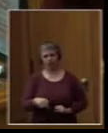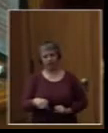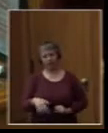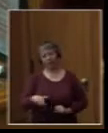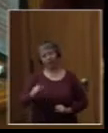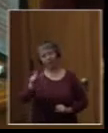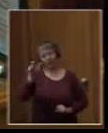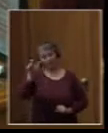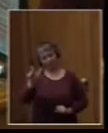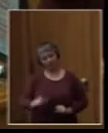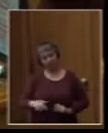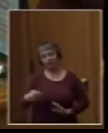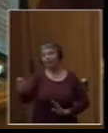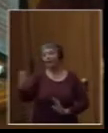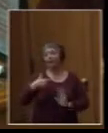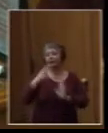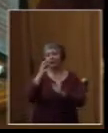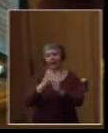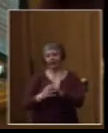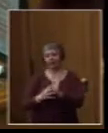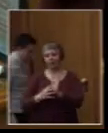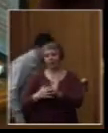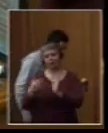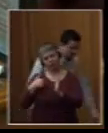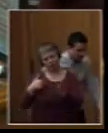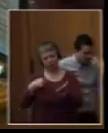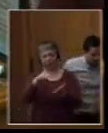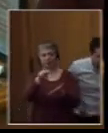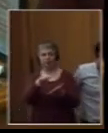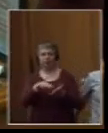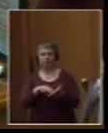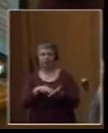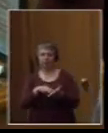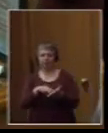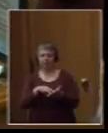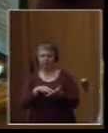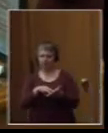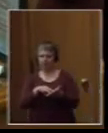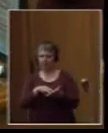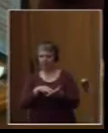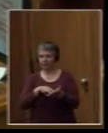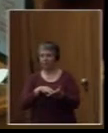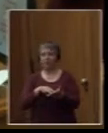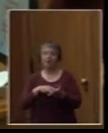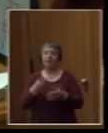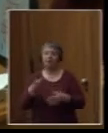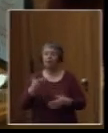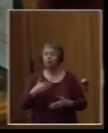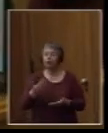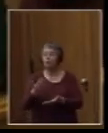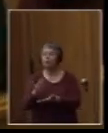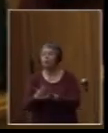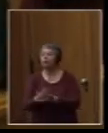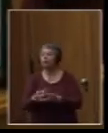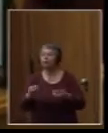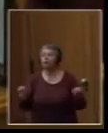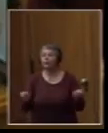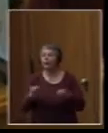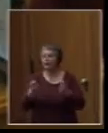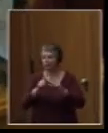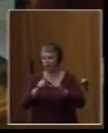μας έχει αποστείλει και στο μεταξύ θα έλεγα να κάνουμε το εξής. Για να περάσουμε στο αμέσως